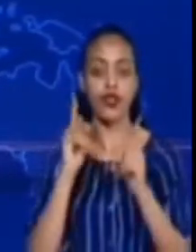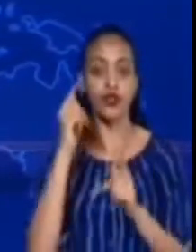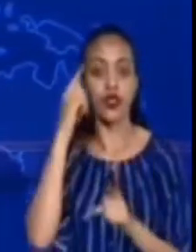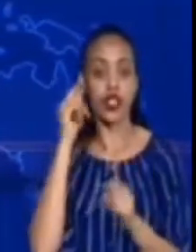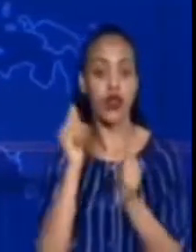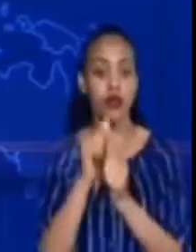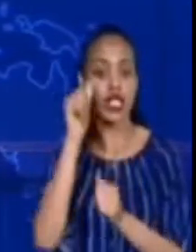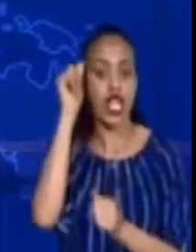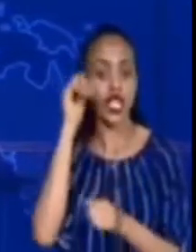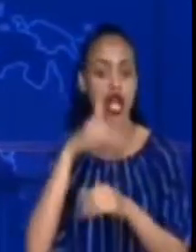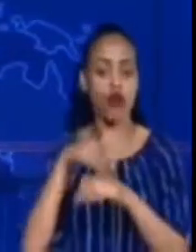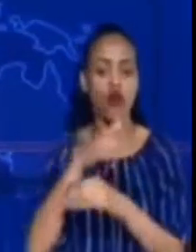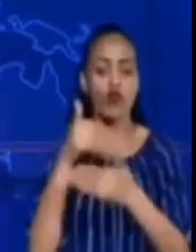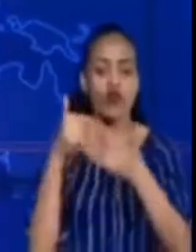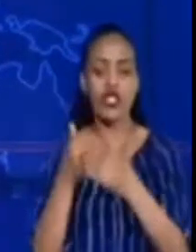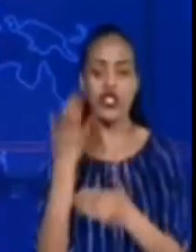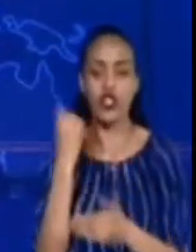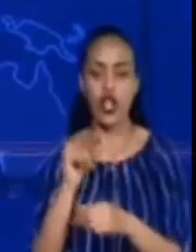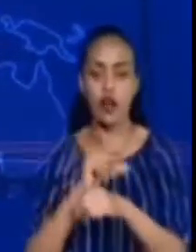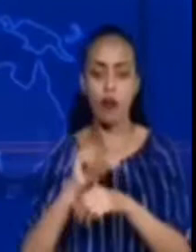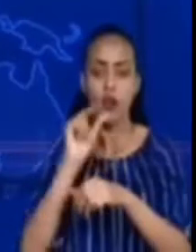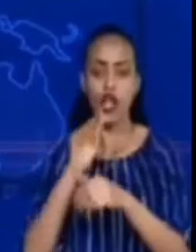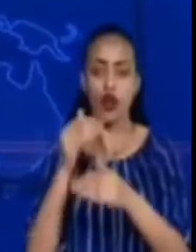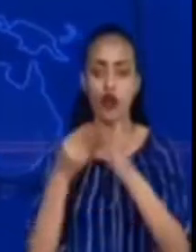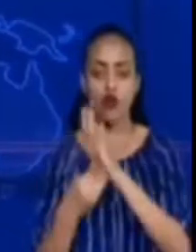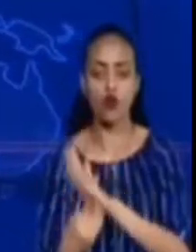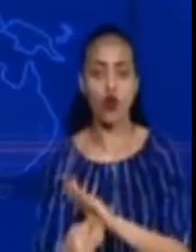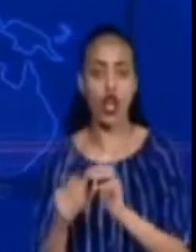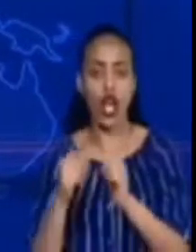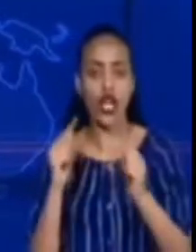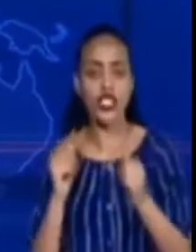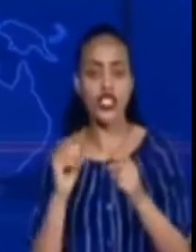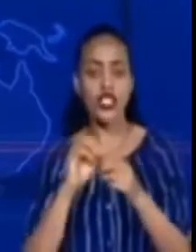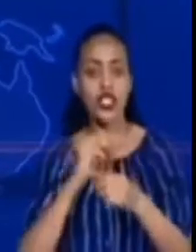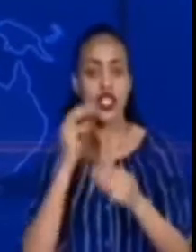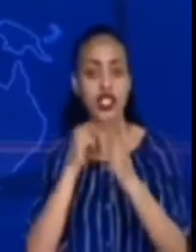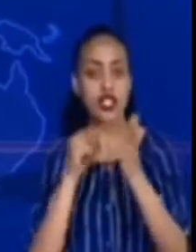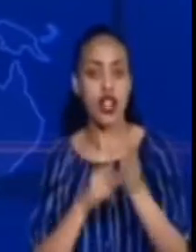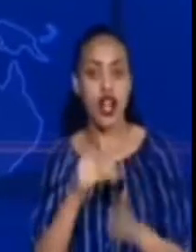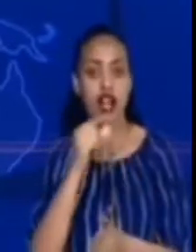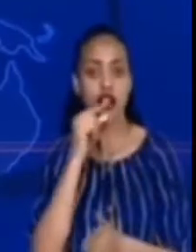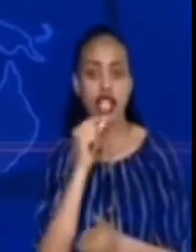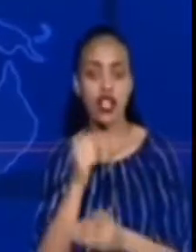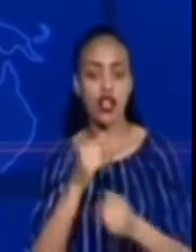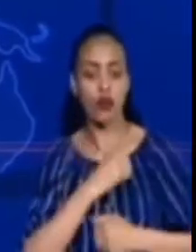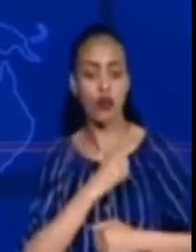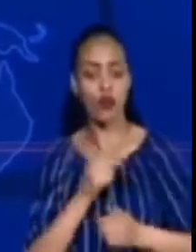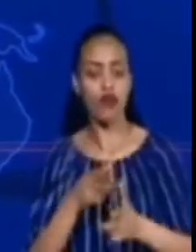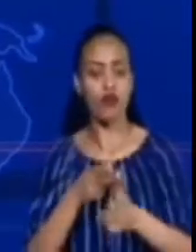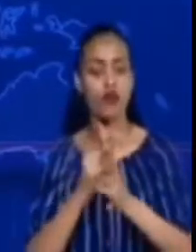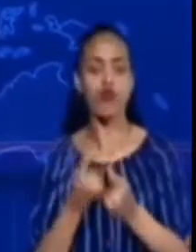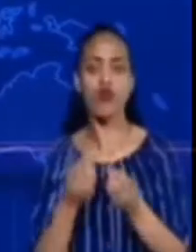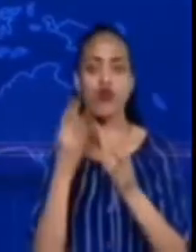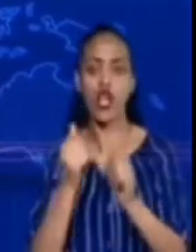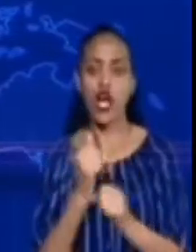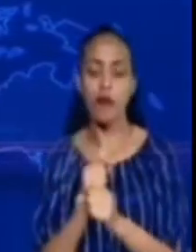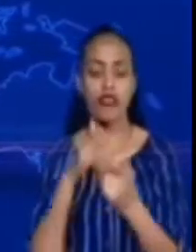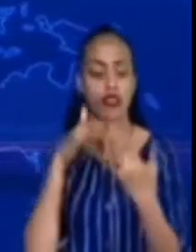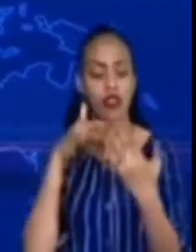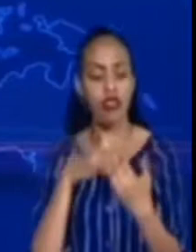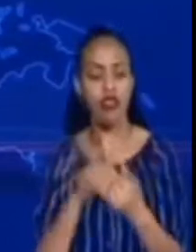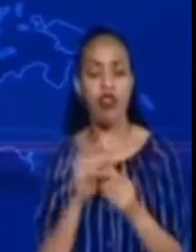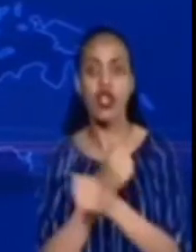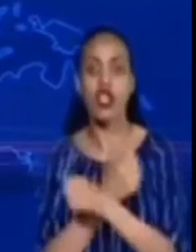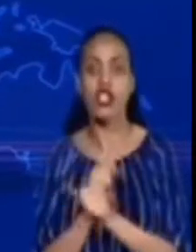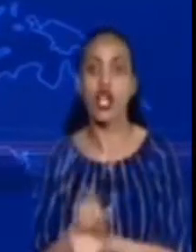ያደረገን ባይኮት ያደረገን ሳንቲም እንኳን ሳይቀር እየለቀምን እቃ ሳይቀራን ከዛም ያልን